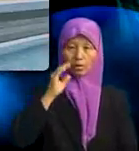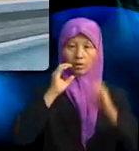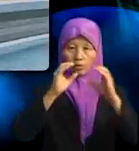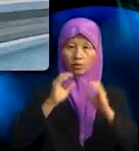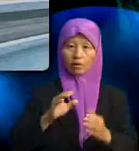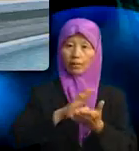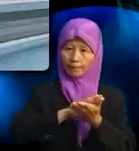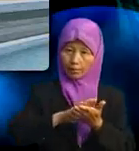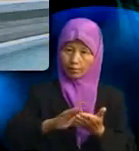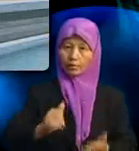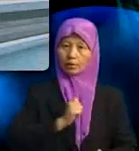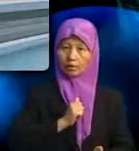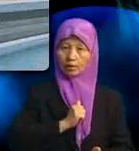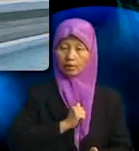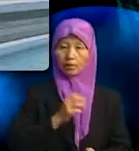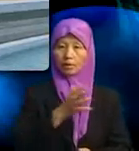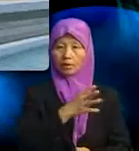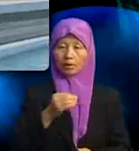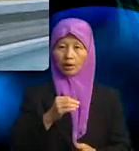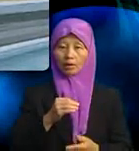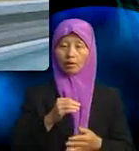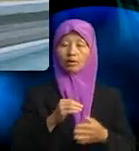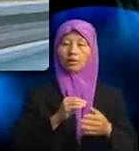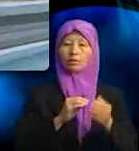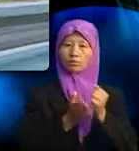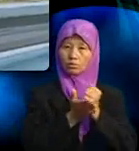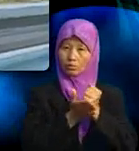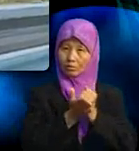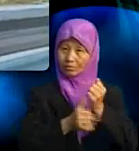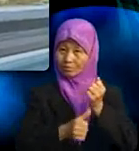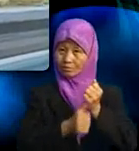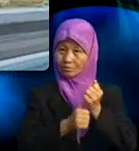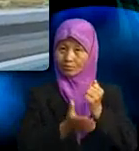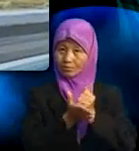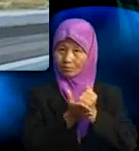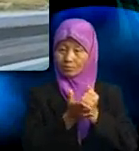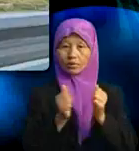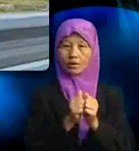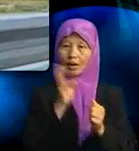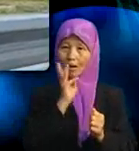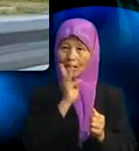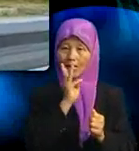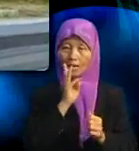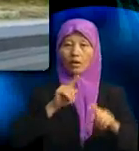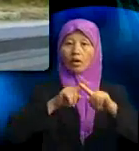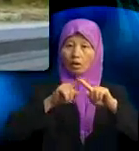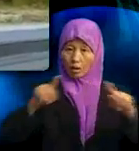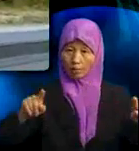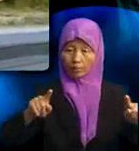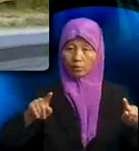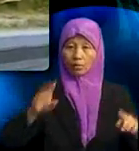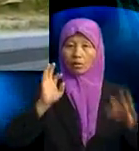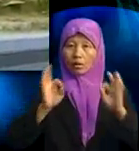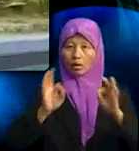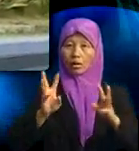tentunya sudah tahu cara menyucikan diri dan beristinja menggunakan air. Tetapi, jika